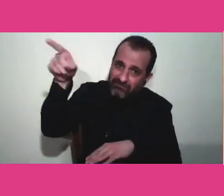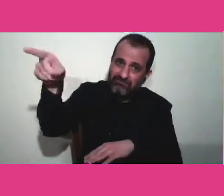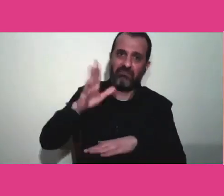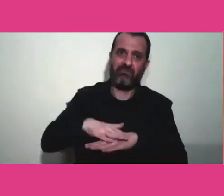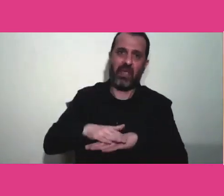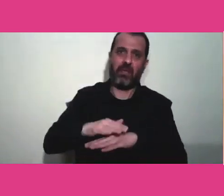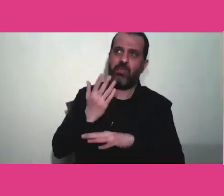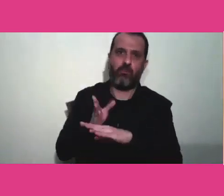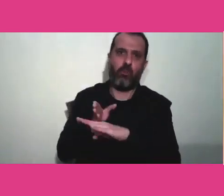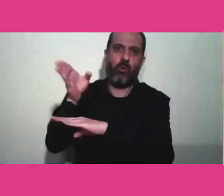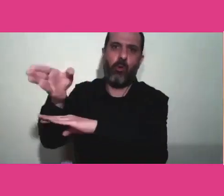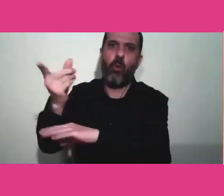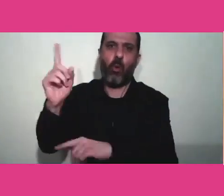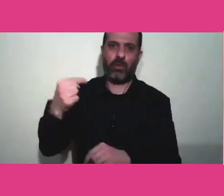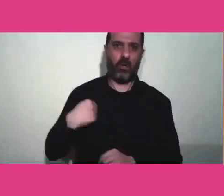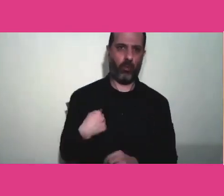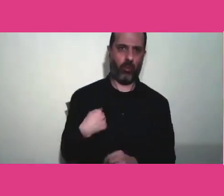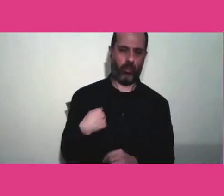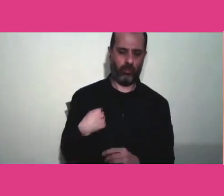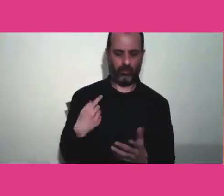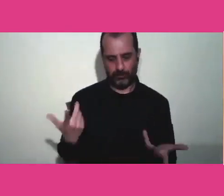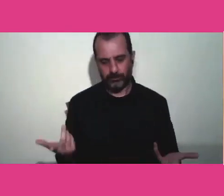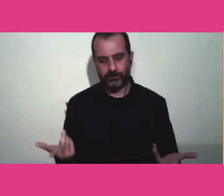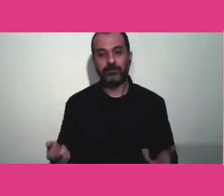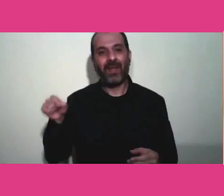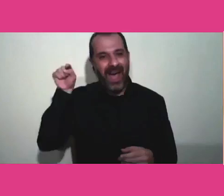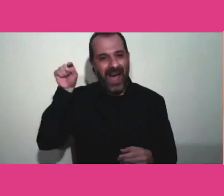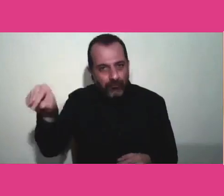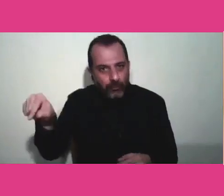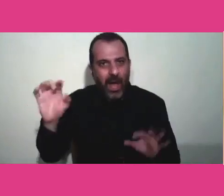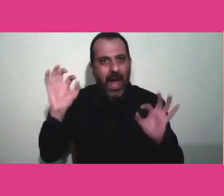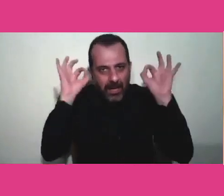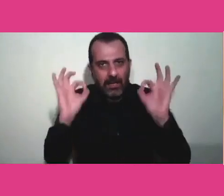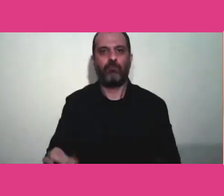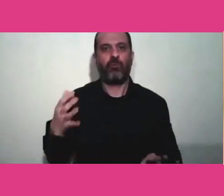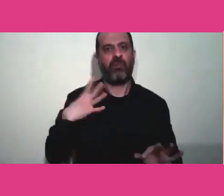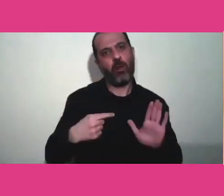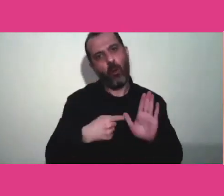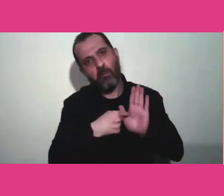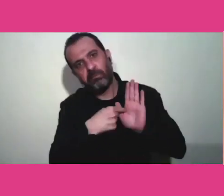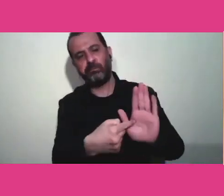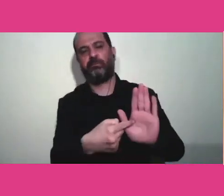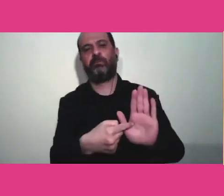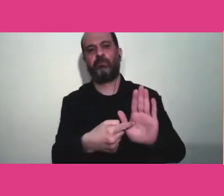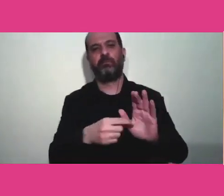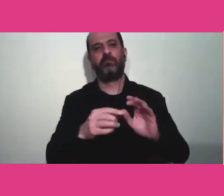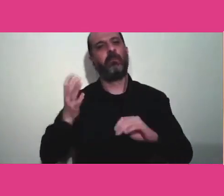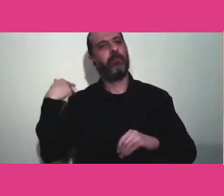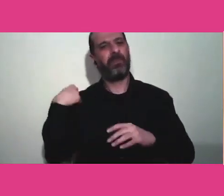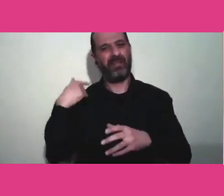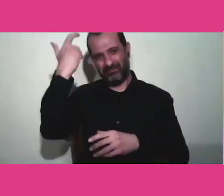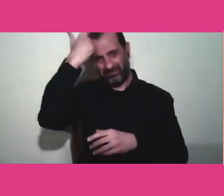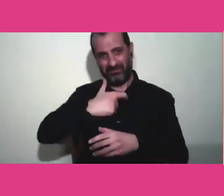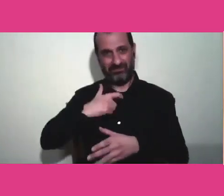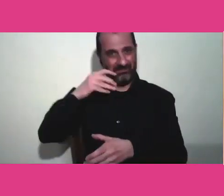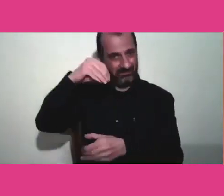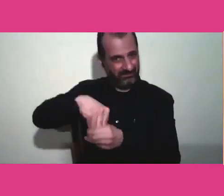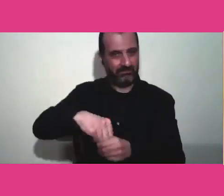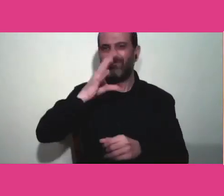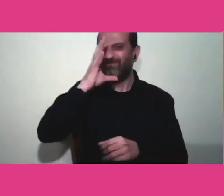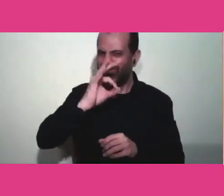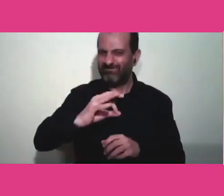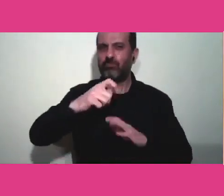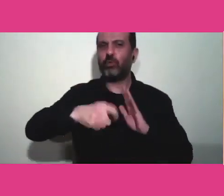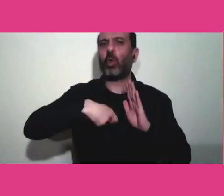ότι αυτά που θέλω να τα επικοινωνήσω κάπως, σίγουρα με το ντοκιμαντέρ που ήταν η πρώτη μου επαφή, και